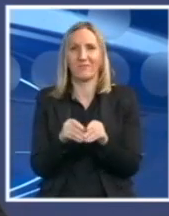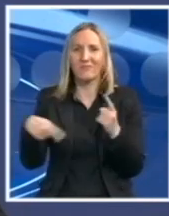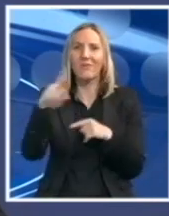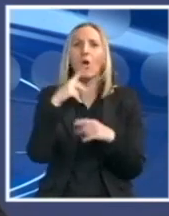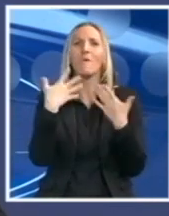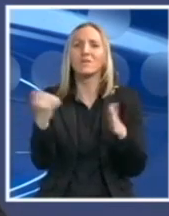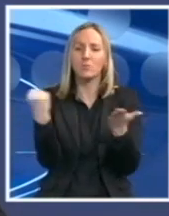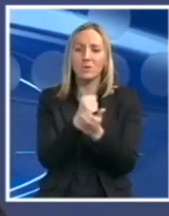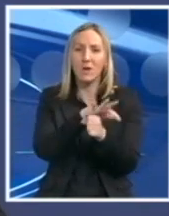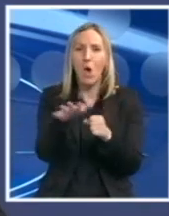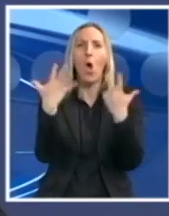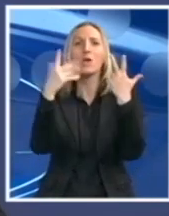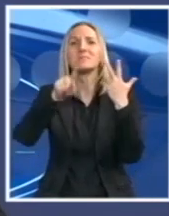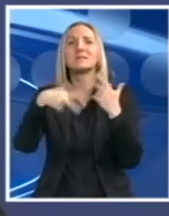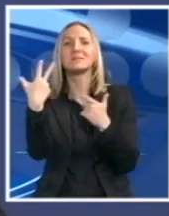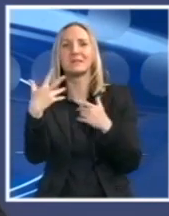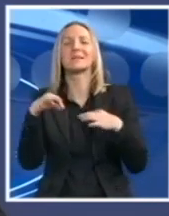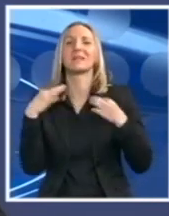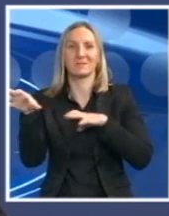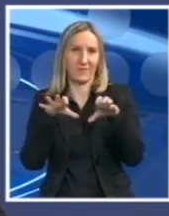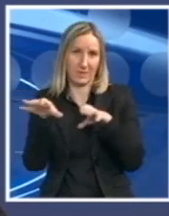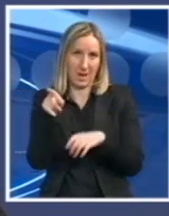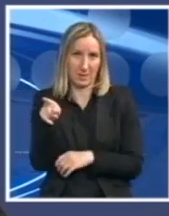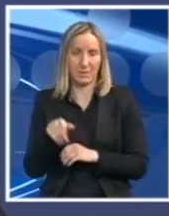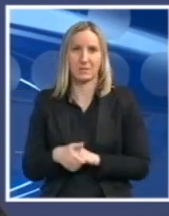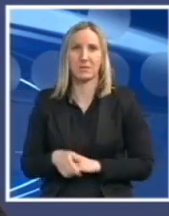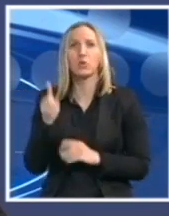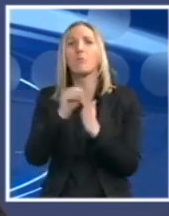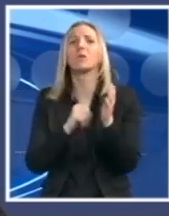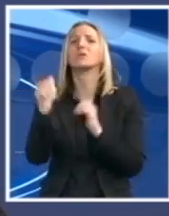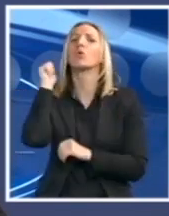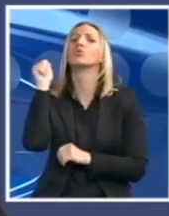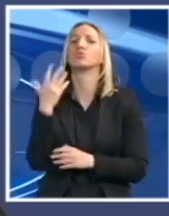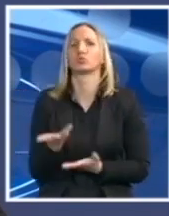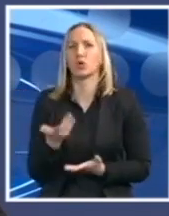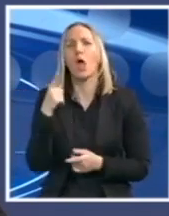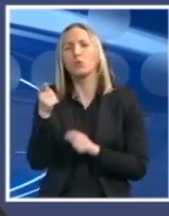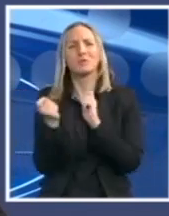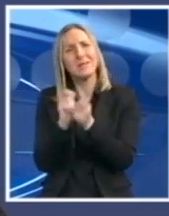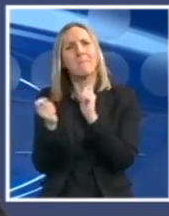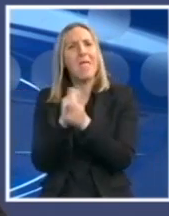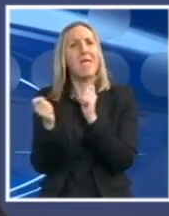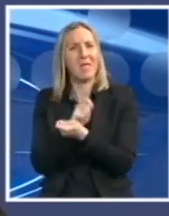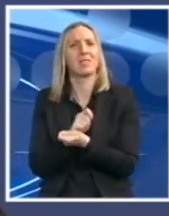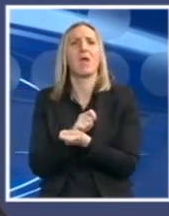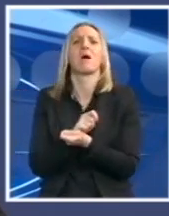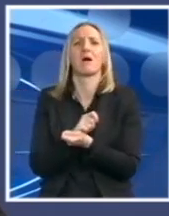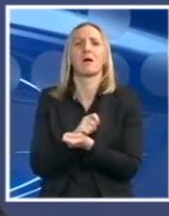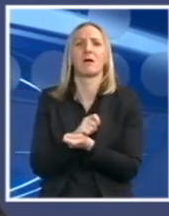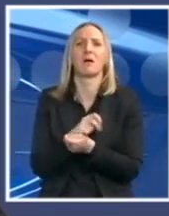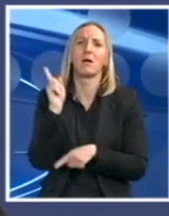pozitivnih su zdravstveni radnici. To je isto podatak od juče. To se dinamično menja, ponekad kad imate